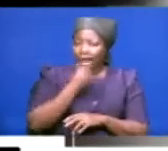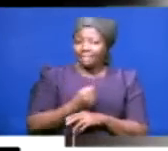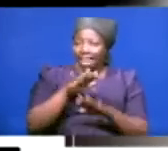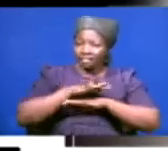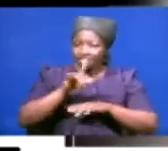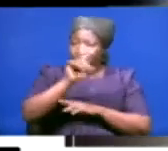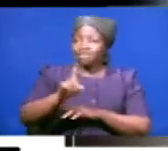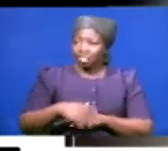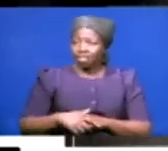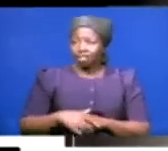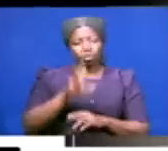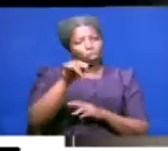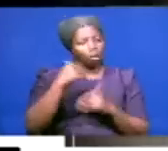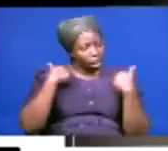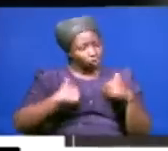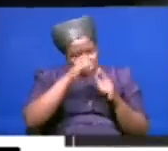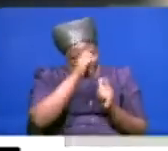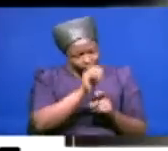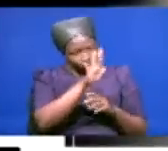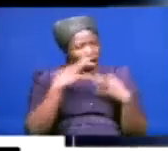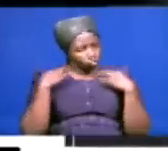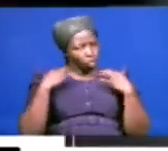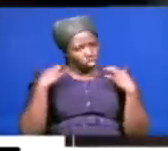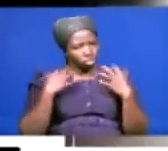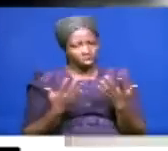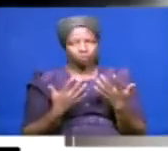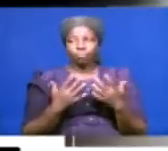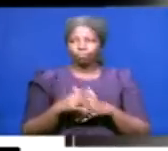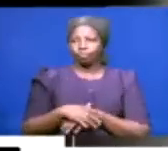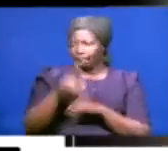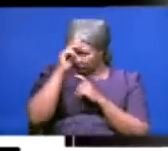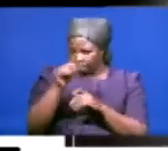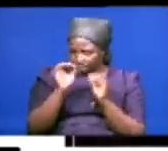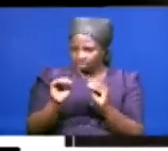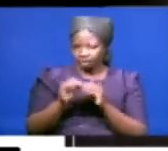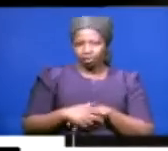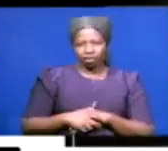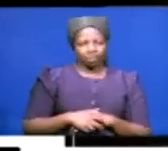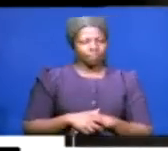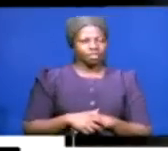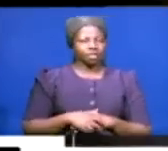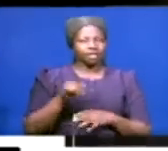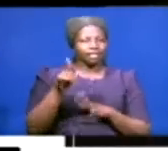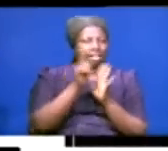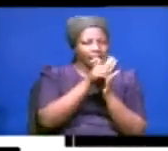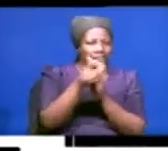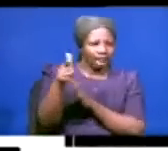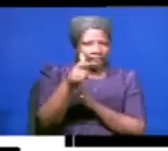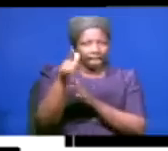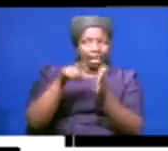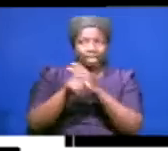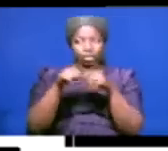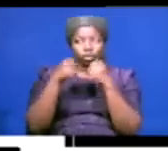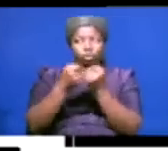Mimi naheshimu uniform yako. Hata usiheshimu. Nikihoja kilichonaswa kwenye kanda ya video iliyosheheni mitandao ya kijamii na